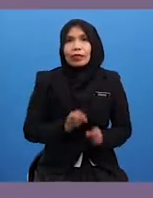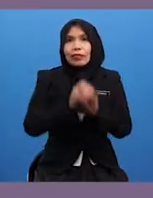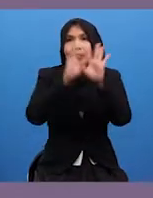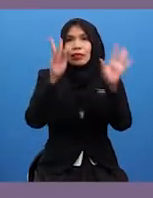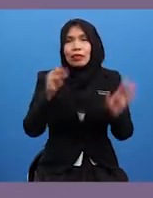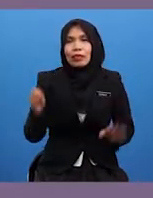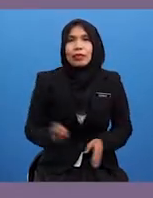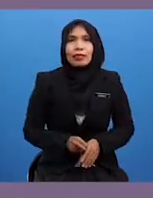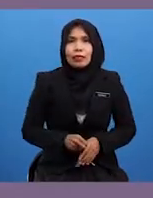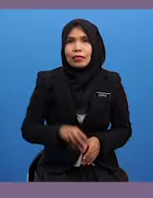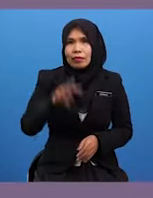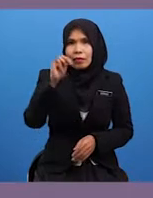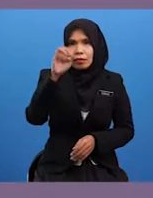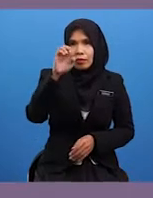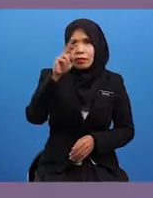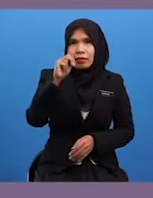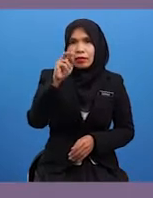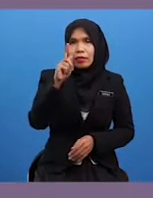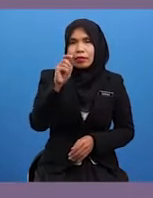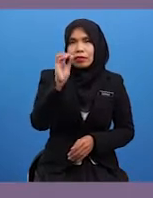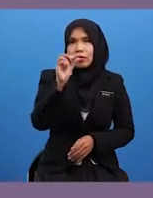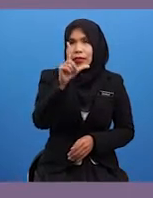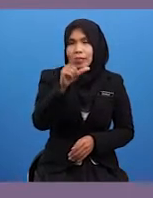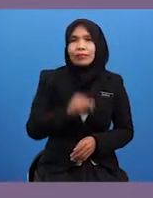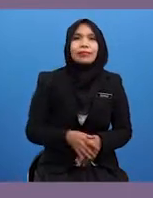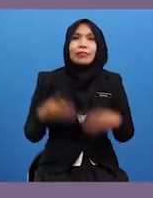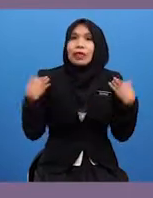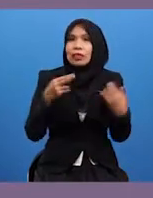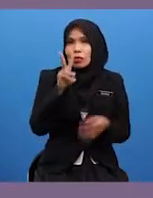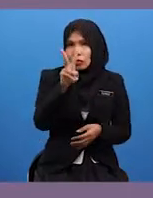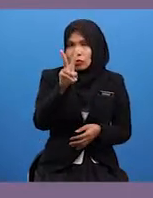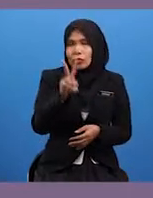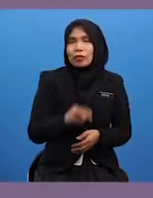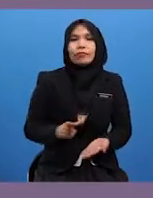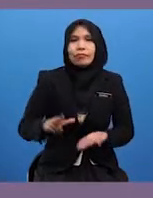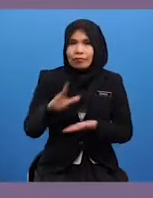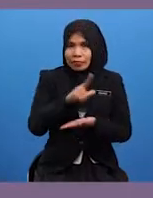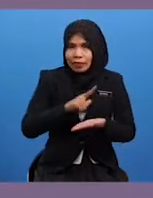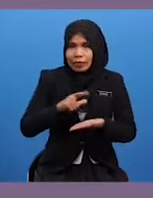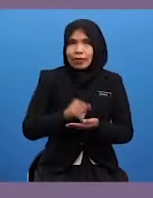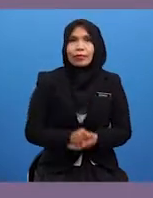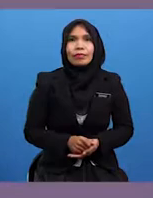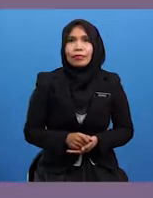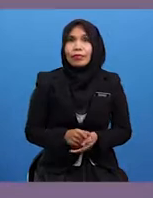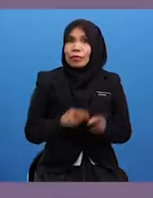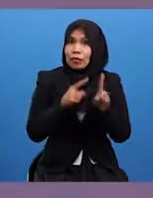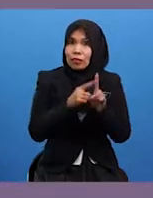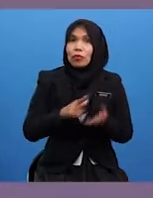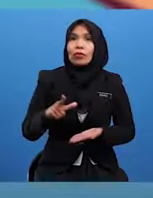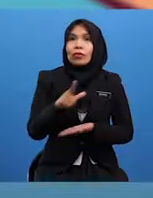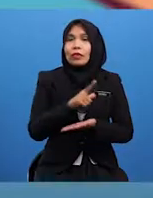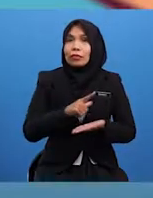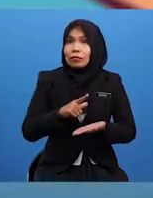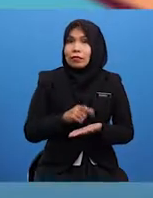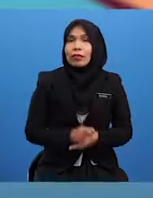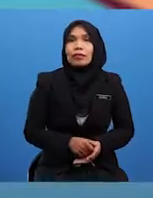litar. Terdapat 2 jenis litar iaitu litar bersiri dan litar selari.